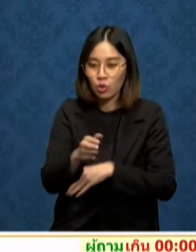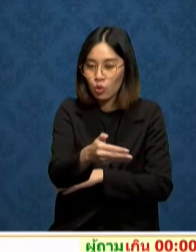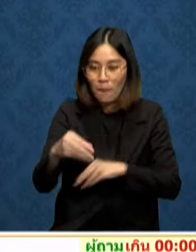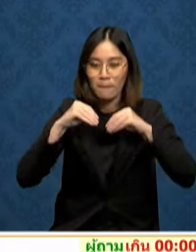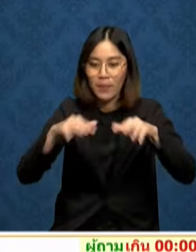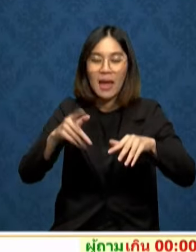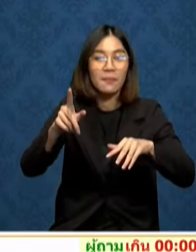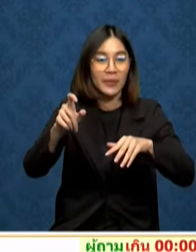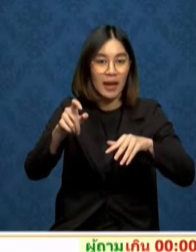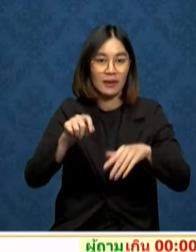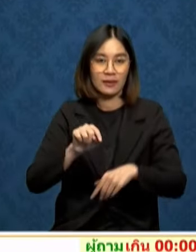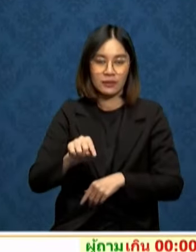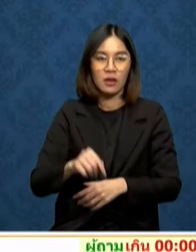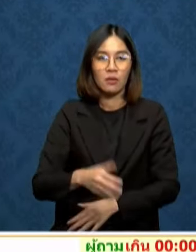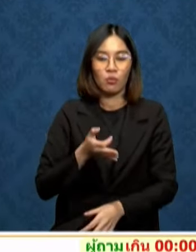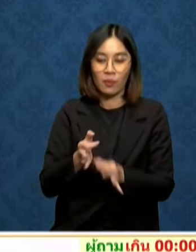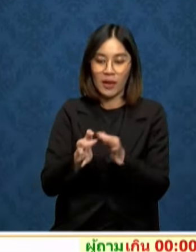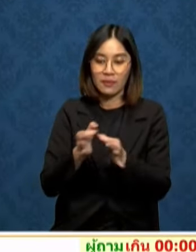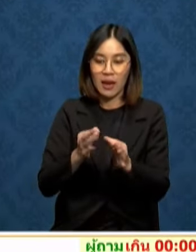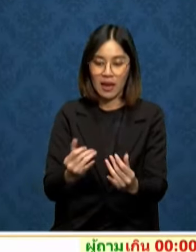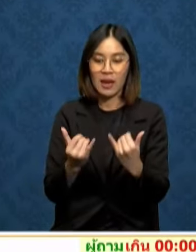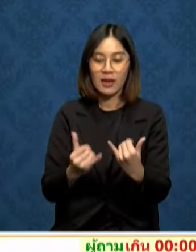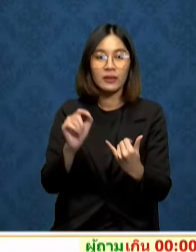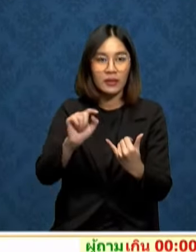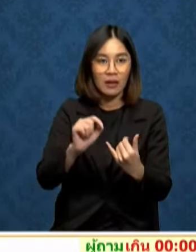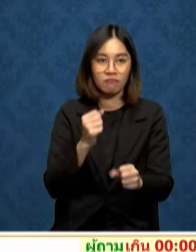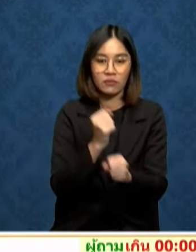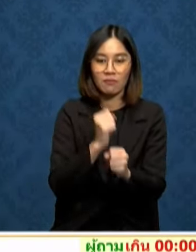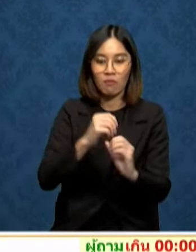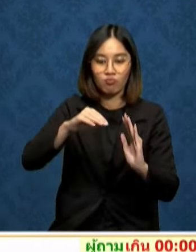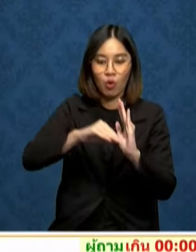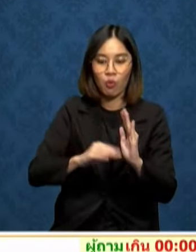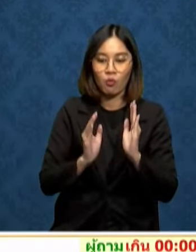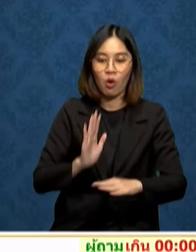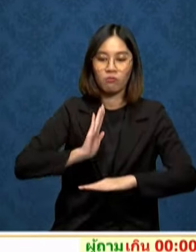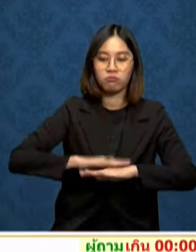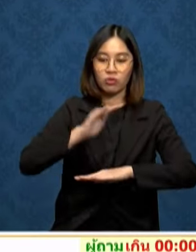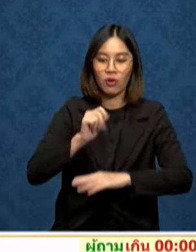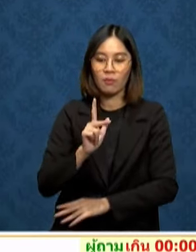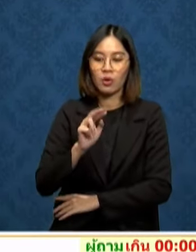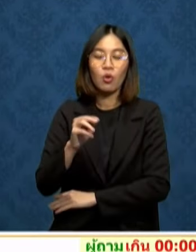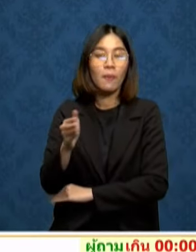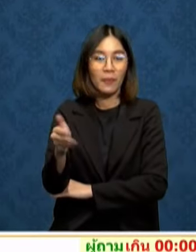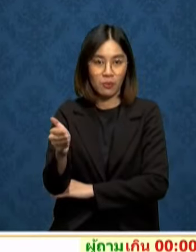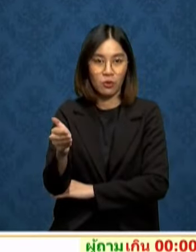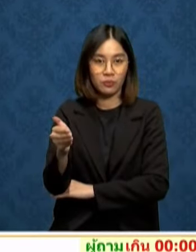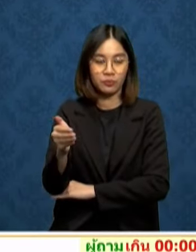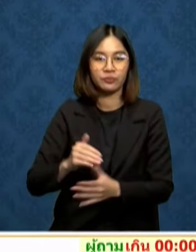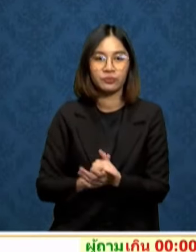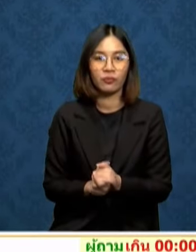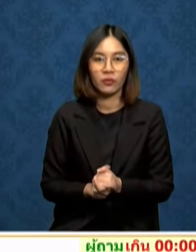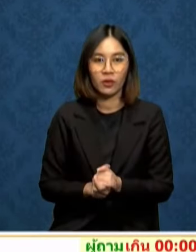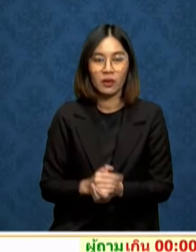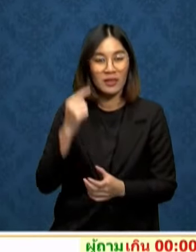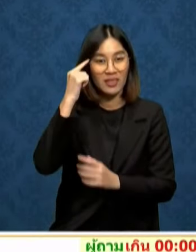านท่านประธานไปยังเพื่อนสมาชิกว่าการนี่คือการทำงานของผู้เชี่ยวชาญของกรมประมงนะครับและ